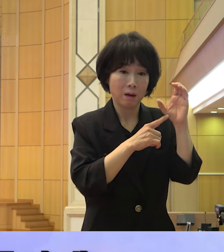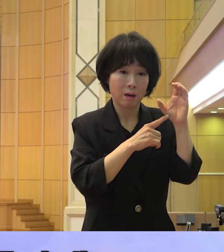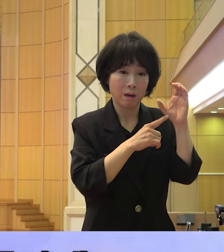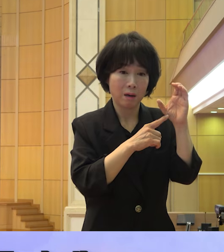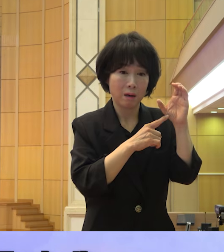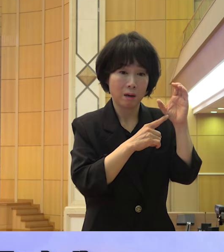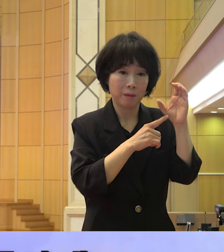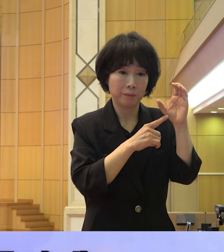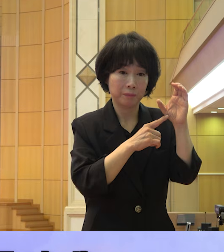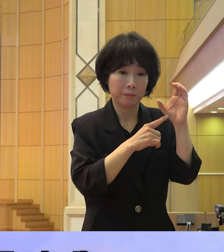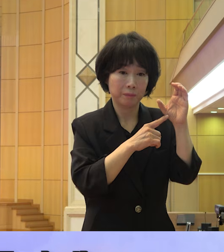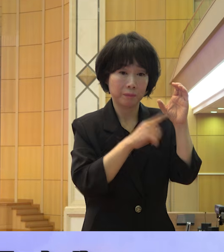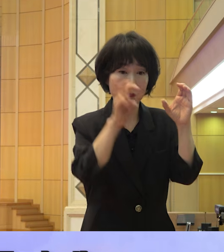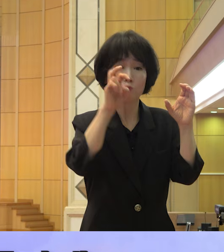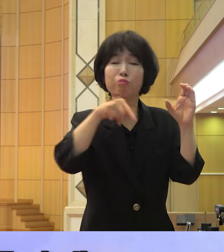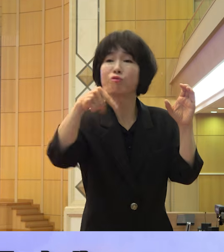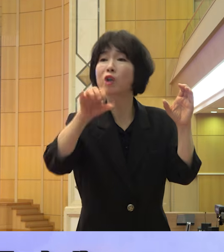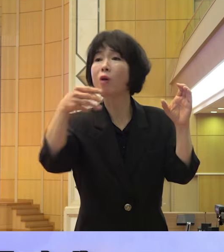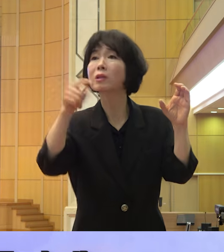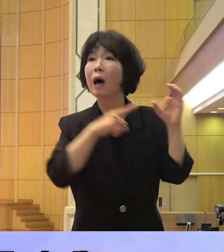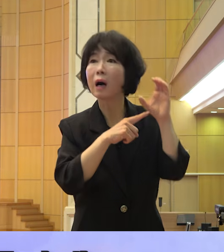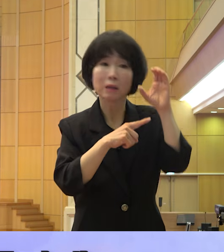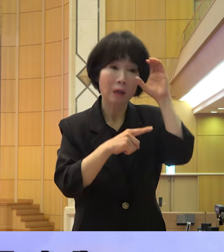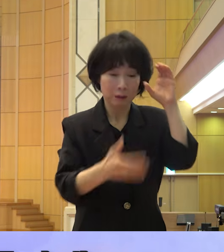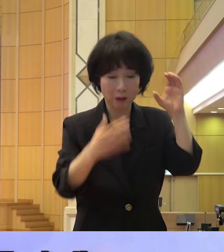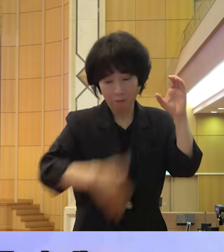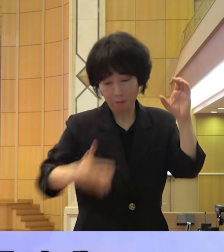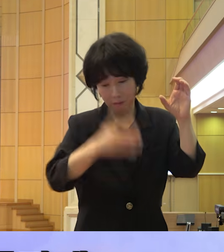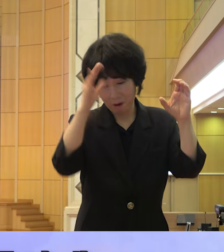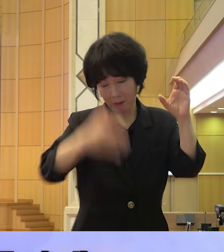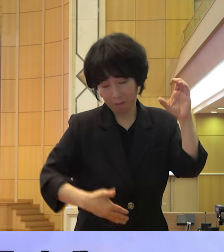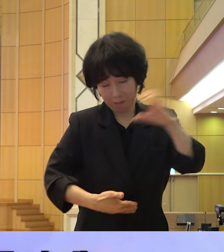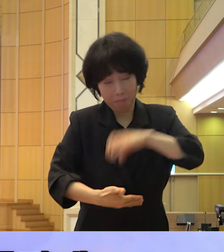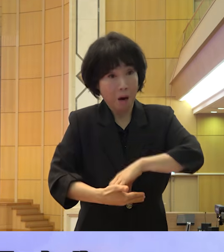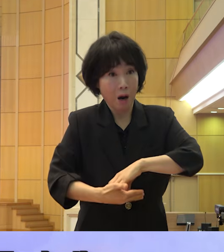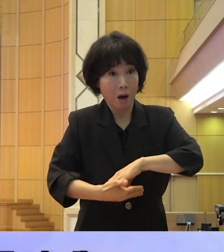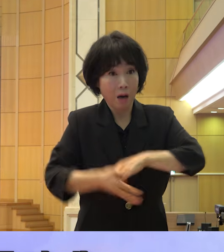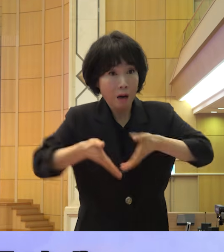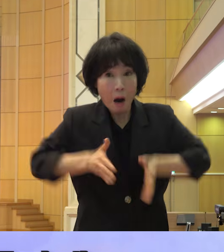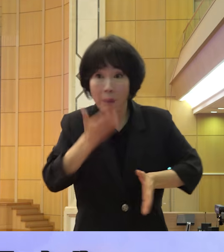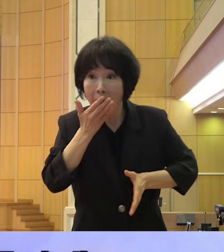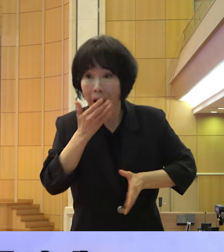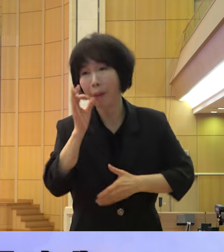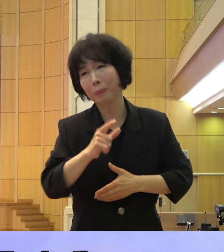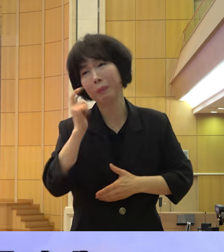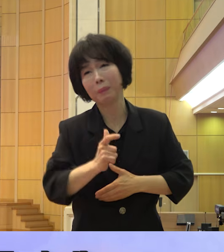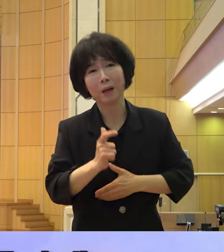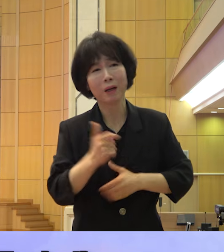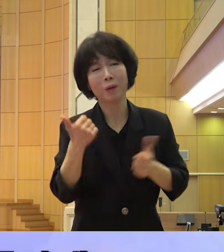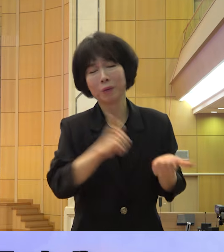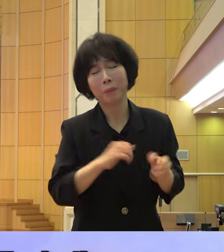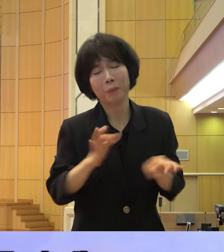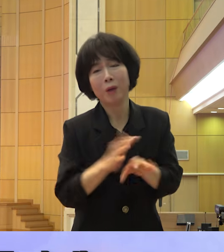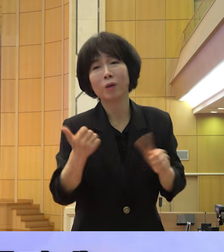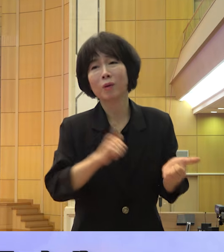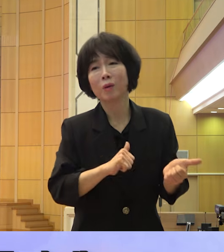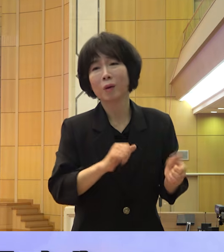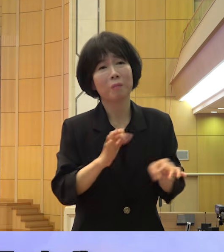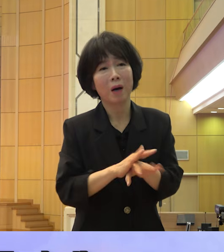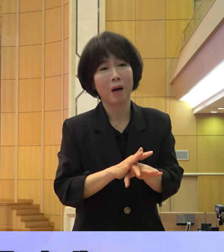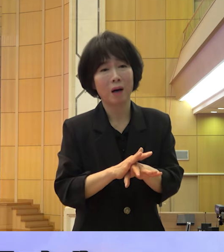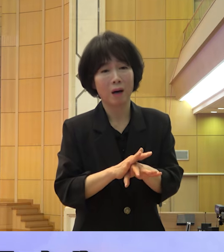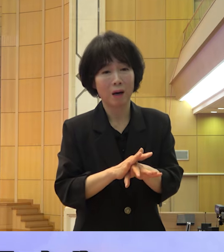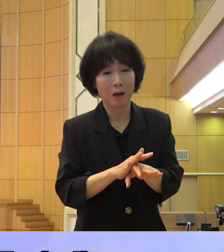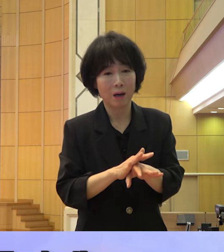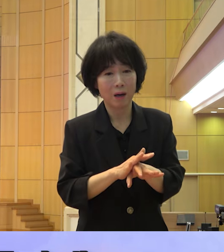달걀이 무정란이 병아리가 못 되잖아요. 똑같은 달걀 같은데 흰자